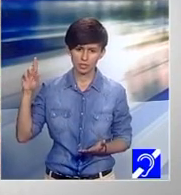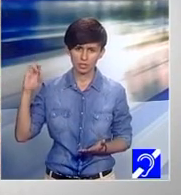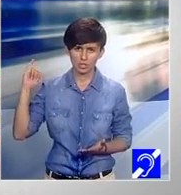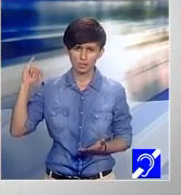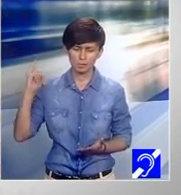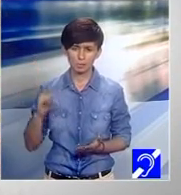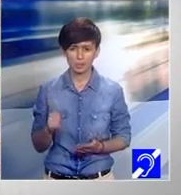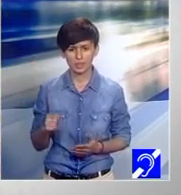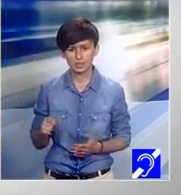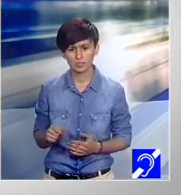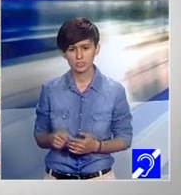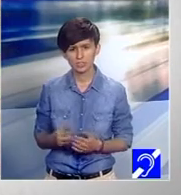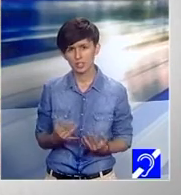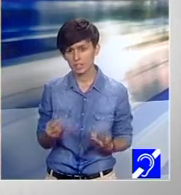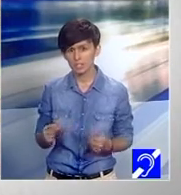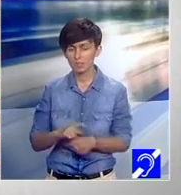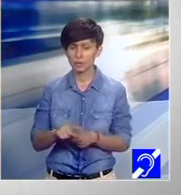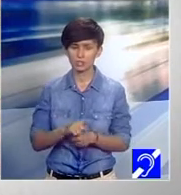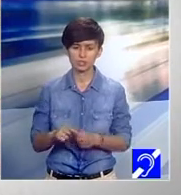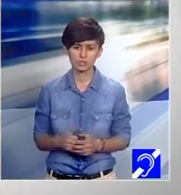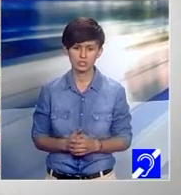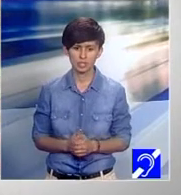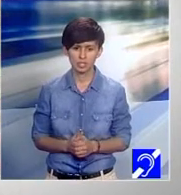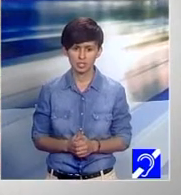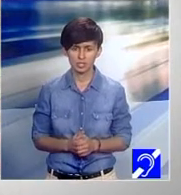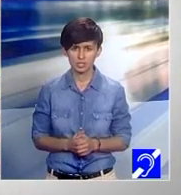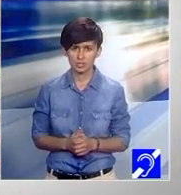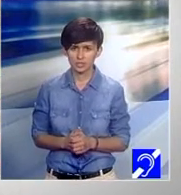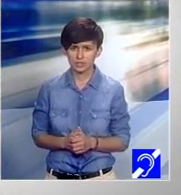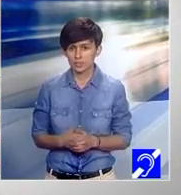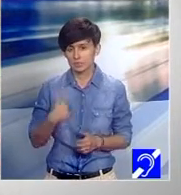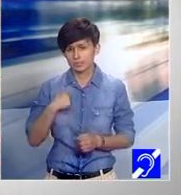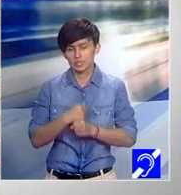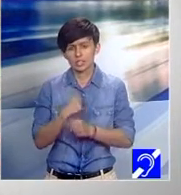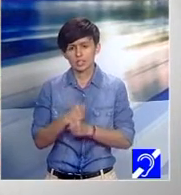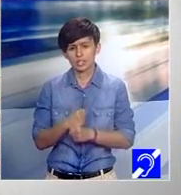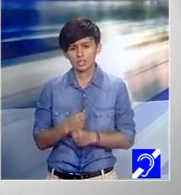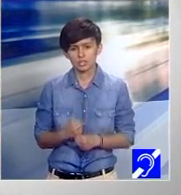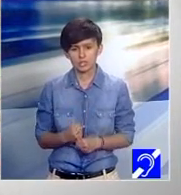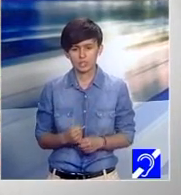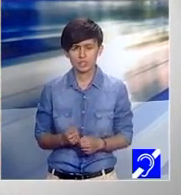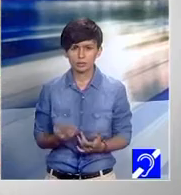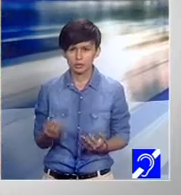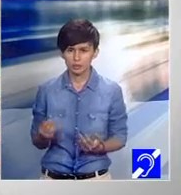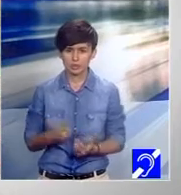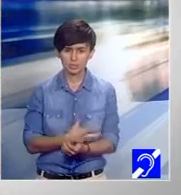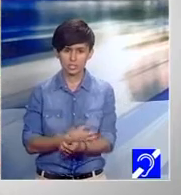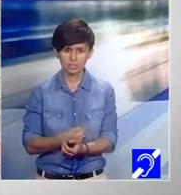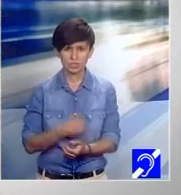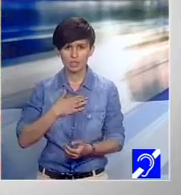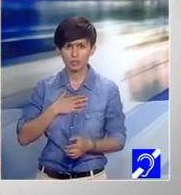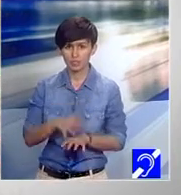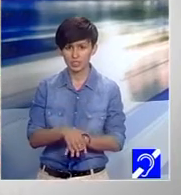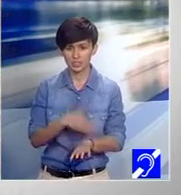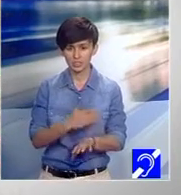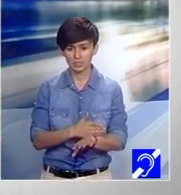cuvântul consumabile de laborator. Consumabile de laborator sunt necesare. Deci eu, ca să lucrez niște buline de sânge, am nevoie de niște mănuși. Ei bine, nu pot